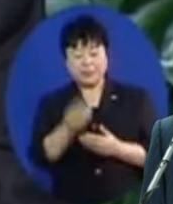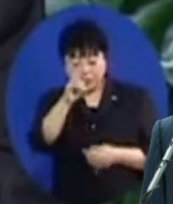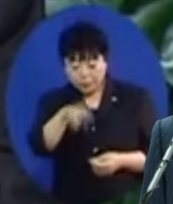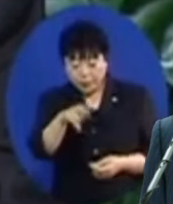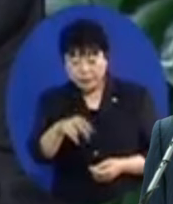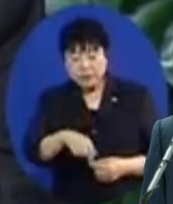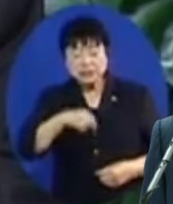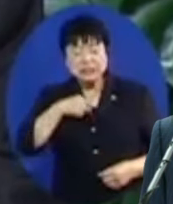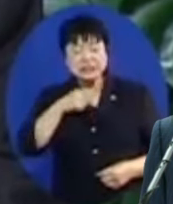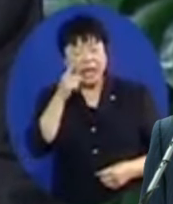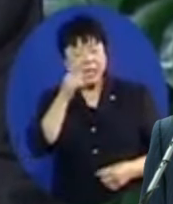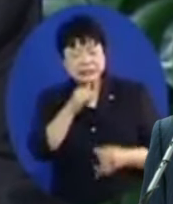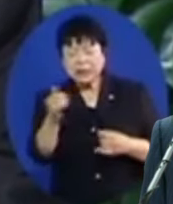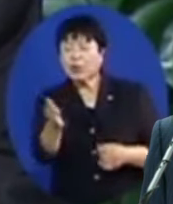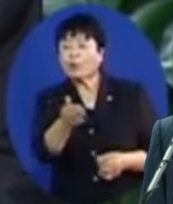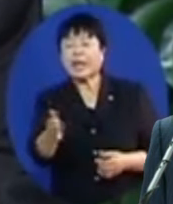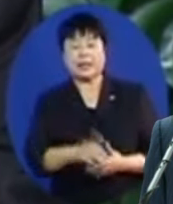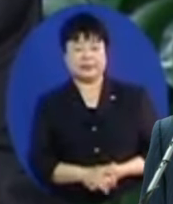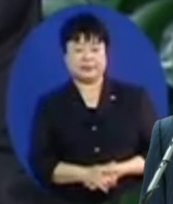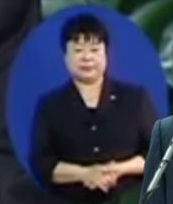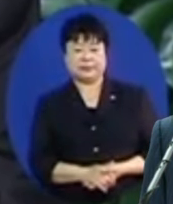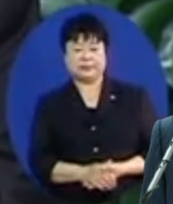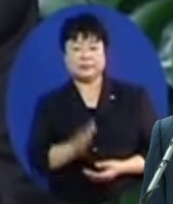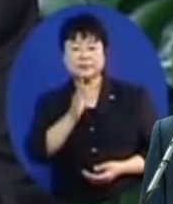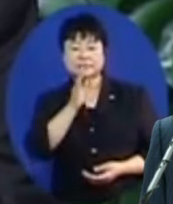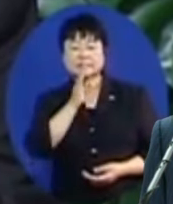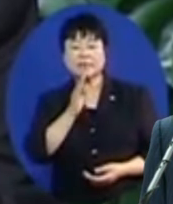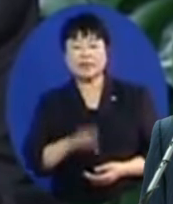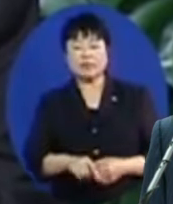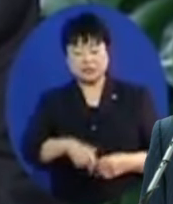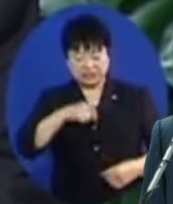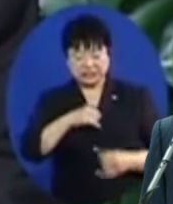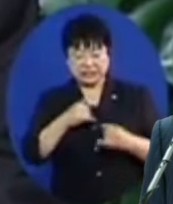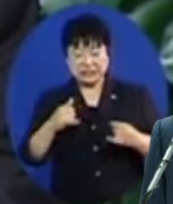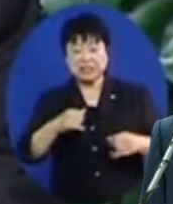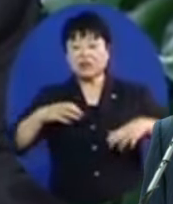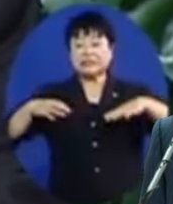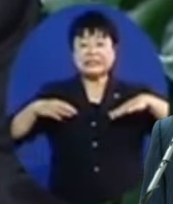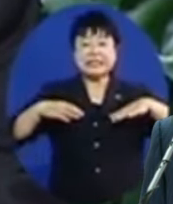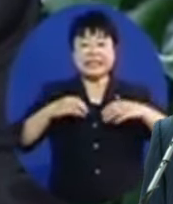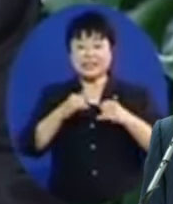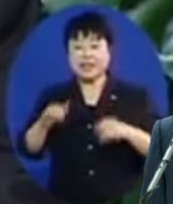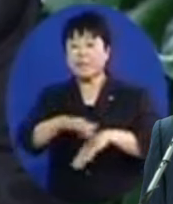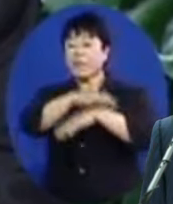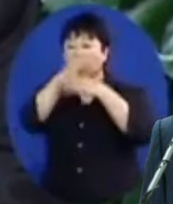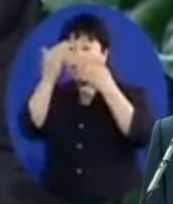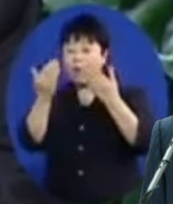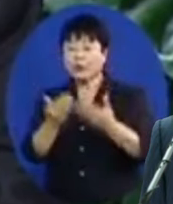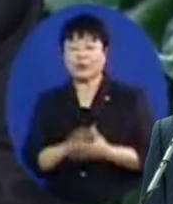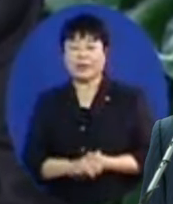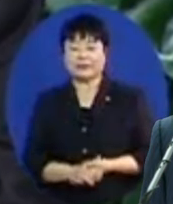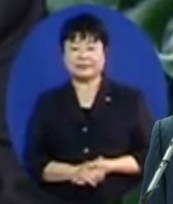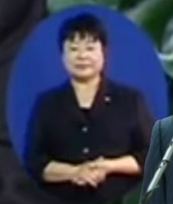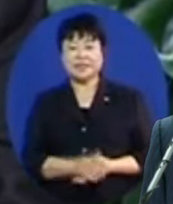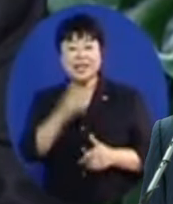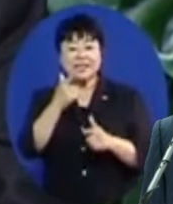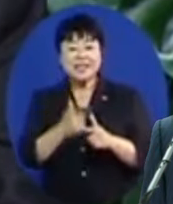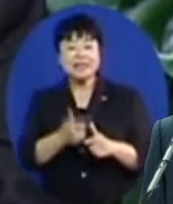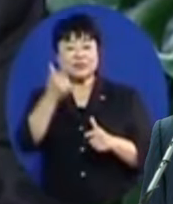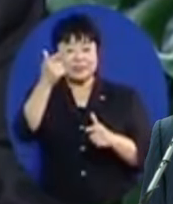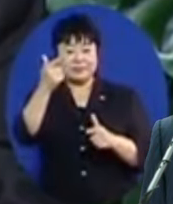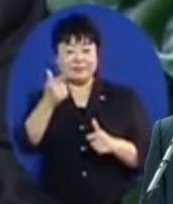말씀에 의인은 없나니 하나도 없다 그러는데 그렇게 쟁쟁한 의인이라고 자랑하던 바리새교인, 사두개교인, 교법사들이